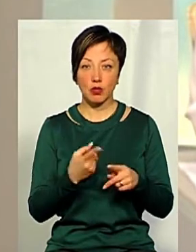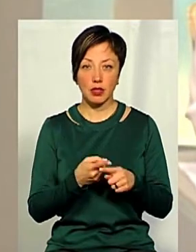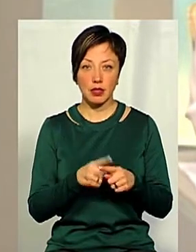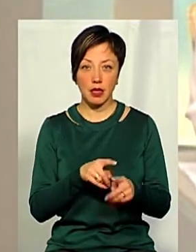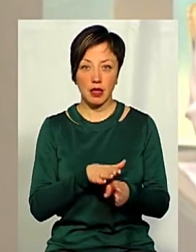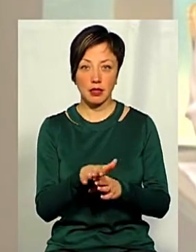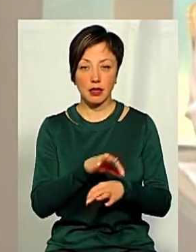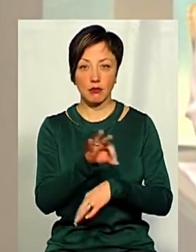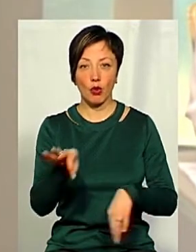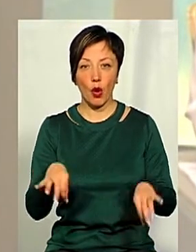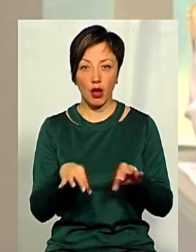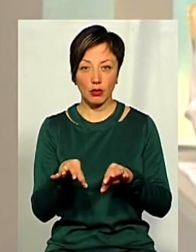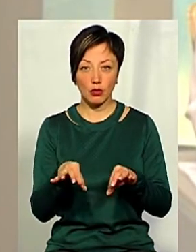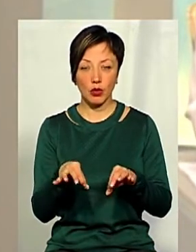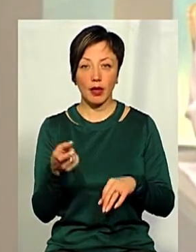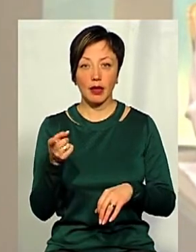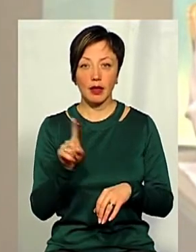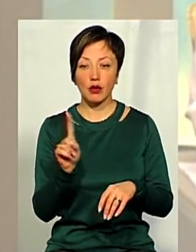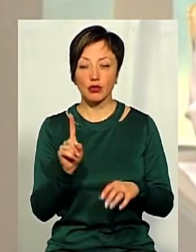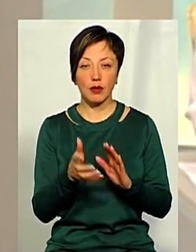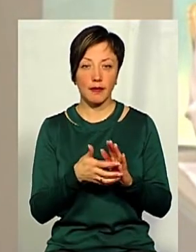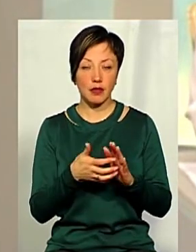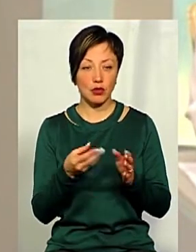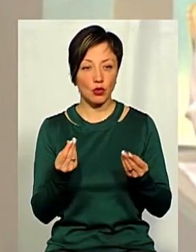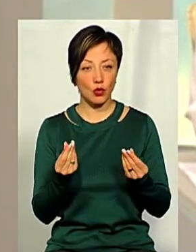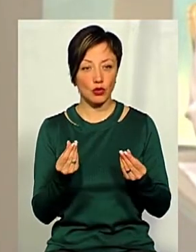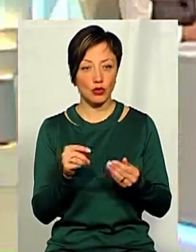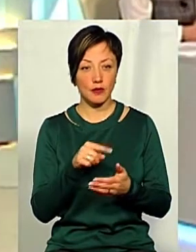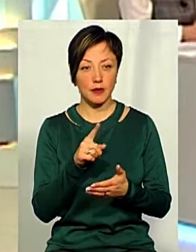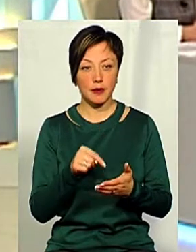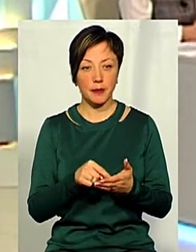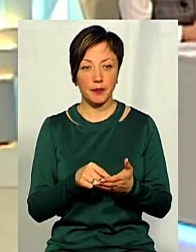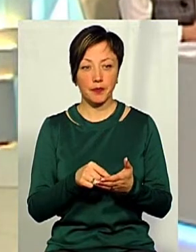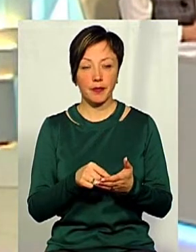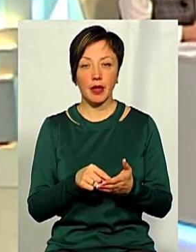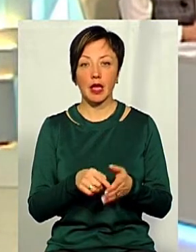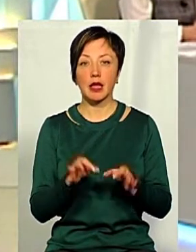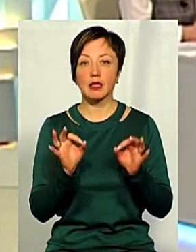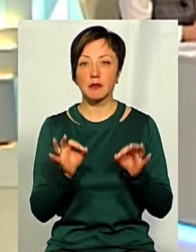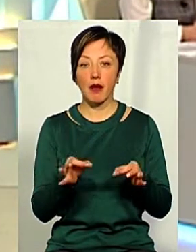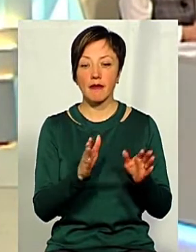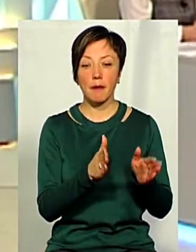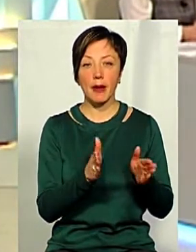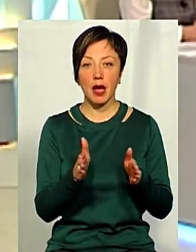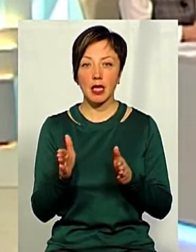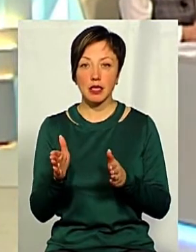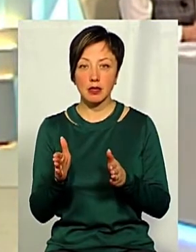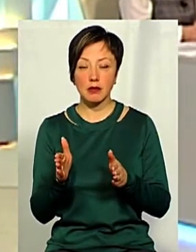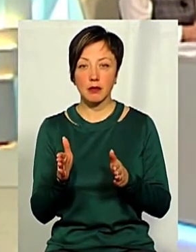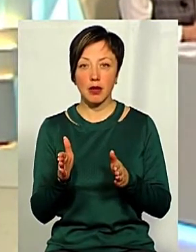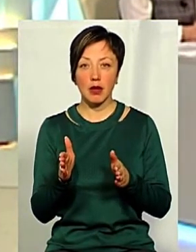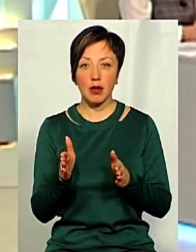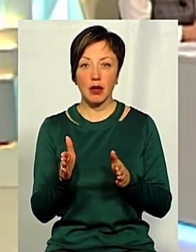реалізації проєкту те, що не вистачить коштів? Насправді механізм побудови